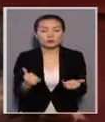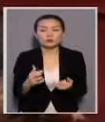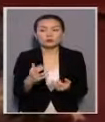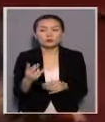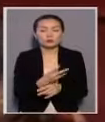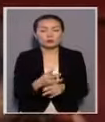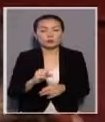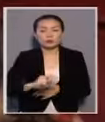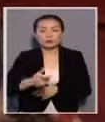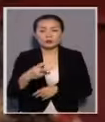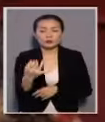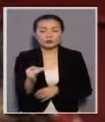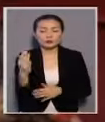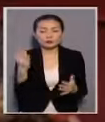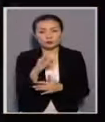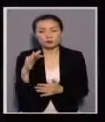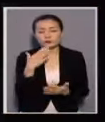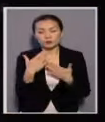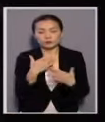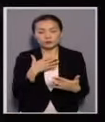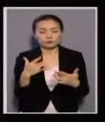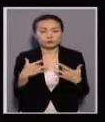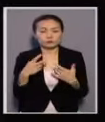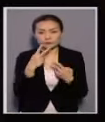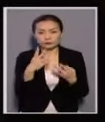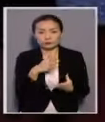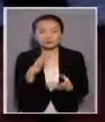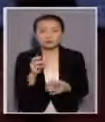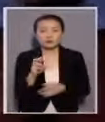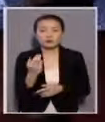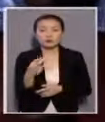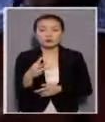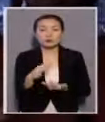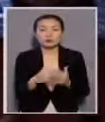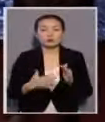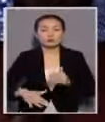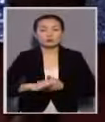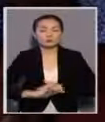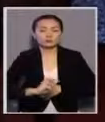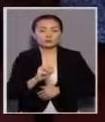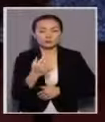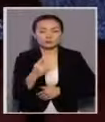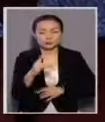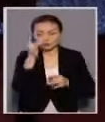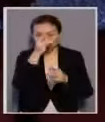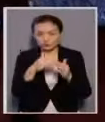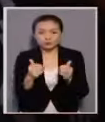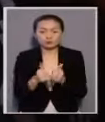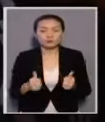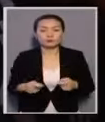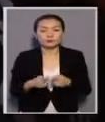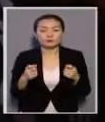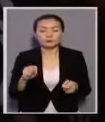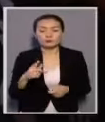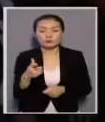түнгі толғанай атты трагедиялық хикаята көрерменге жол тартты. Оның Мақаш ауылдық округіне қарасты Шабыт ауылдық мәдениет үйі жанынан құрылған